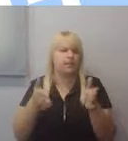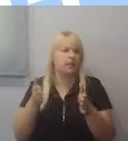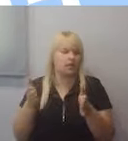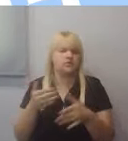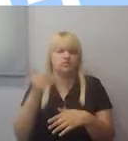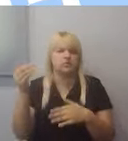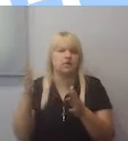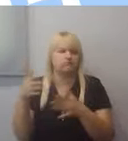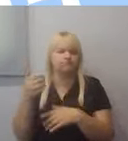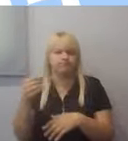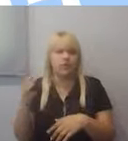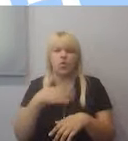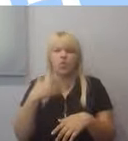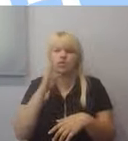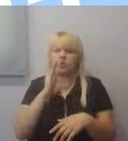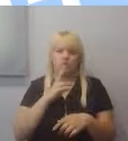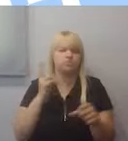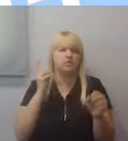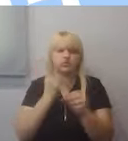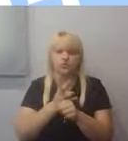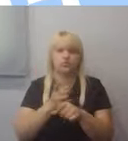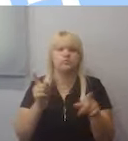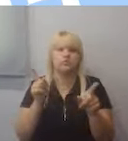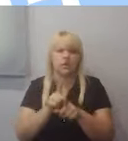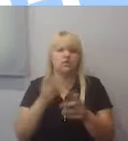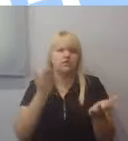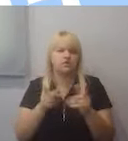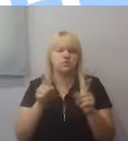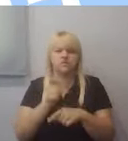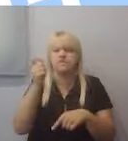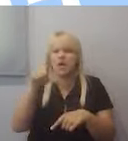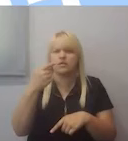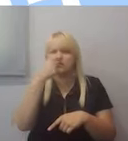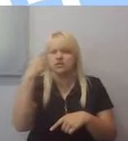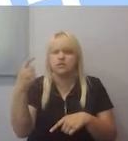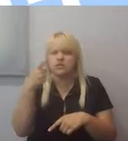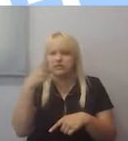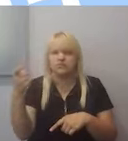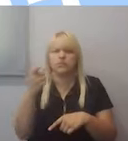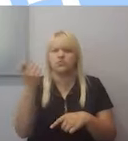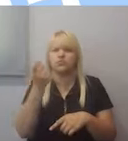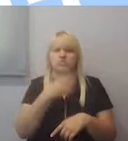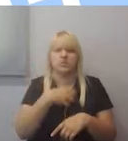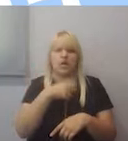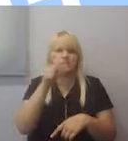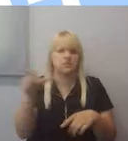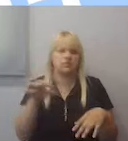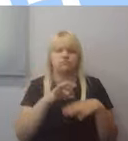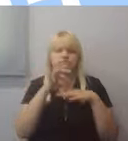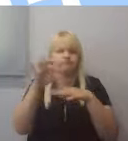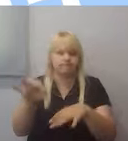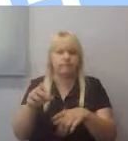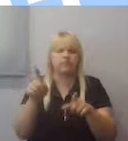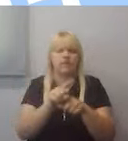nopietns uzdevums te varbūt pat vairāku simtu pacientu pārvešanas plānoti